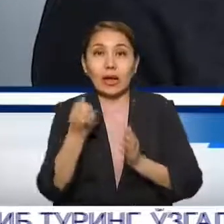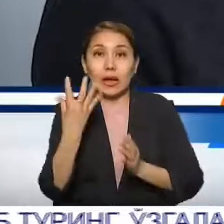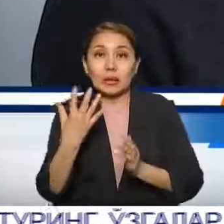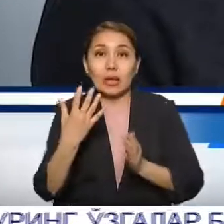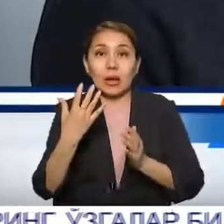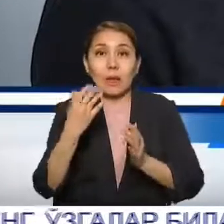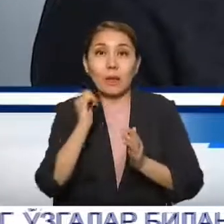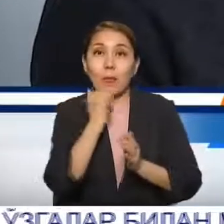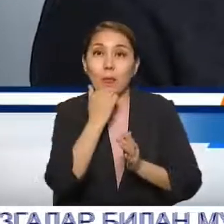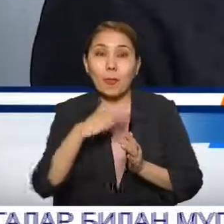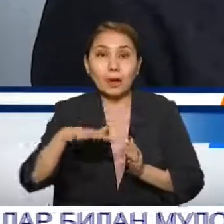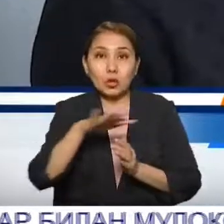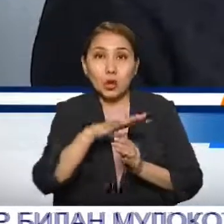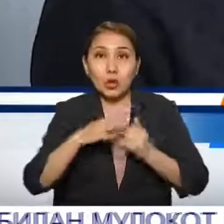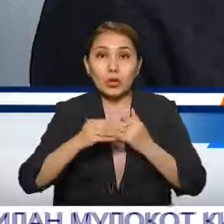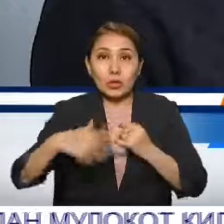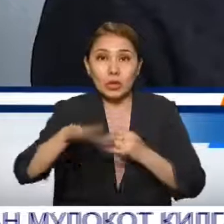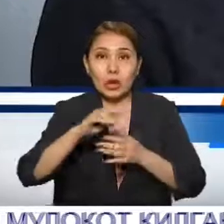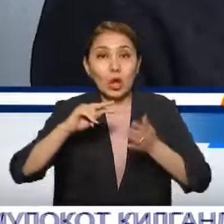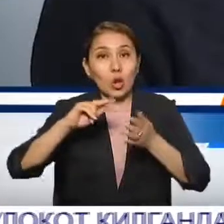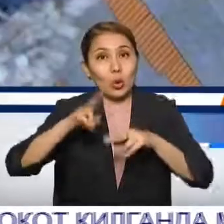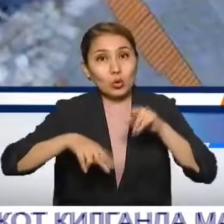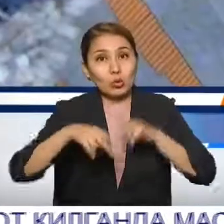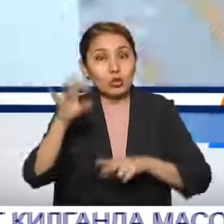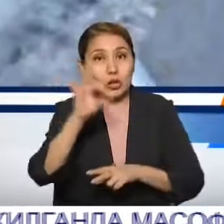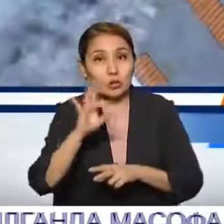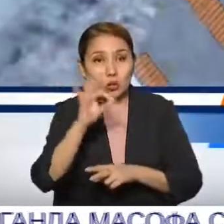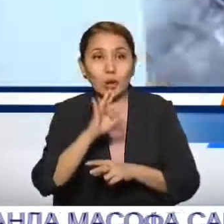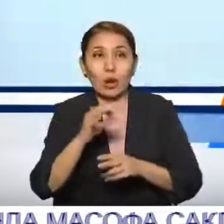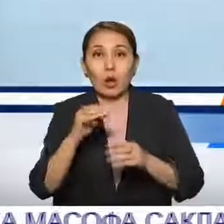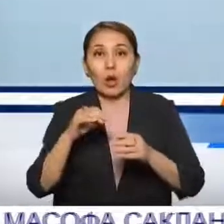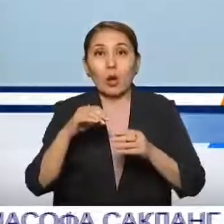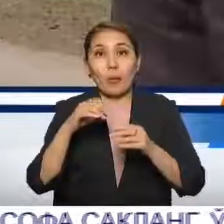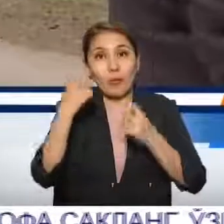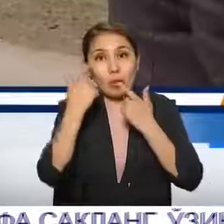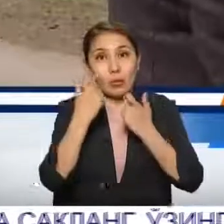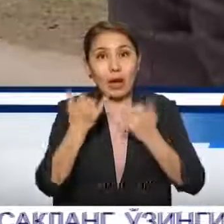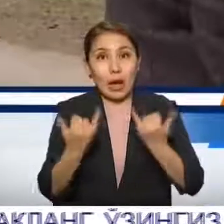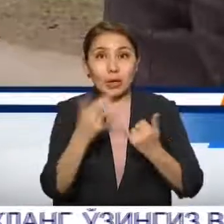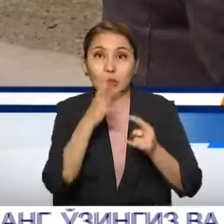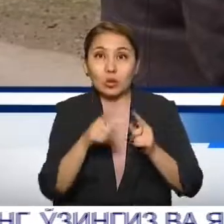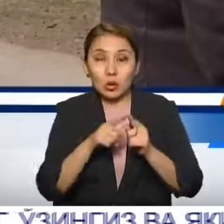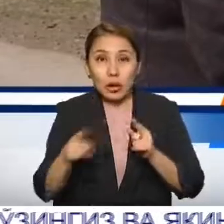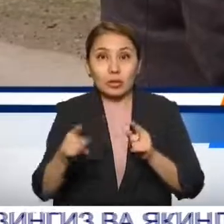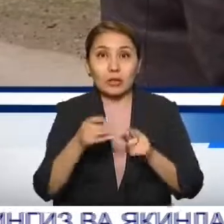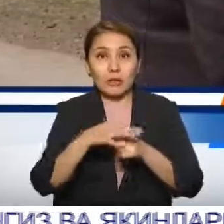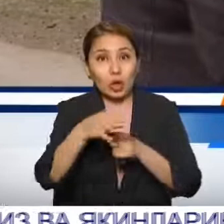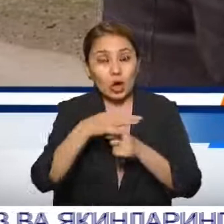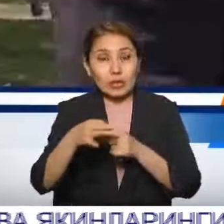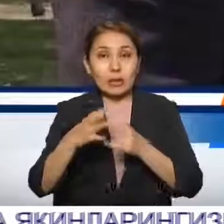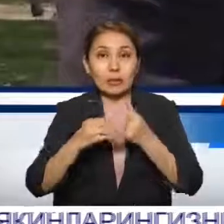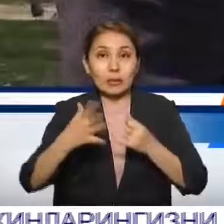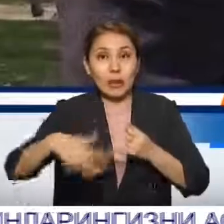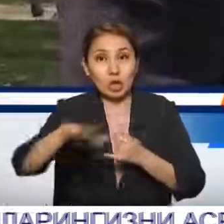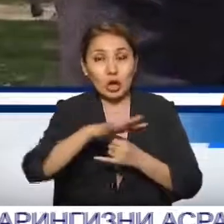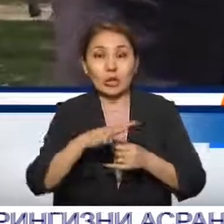maydonni egallaganligi, shuningdek, qurilishlar to'g'risida to'liq ma'lumotlar olinadi. Ayni kunlarda viloyatning barcha tuman va shaharlarida yer